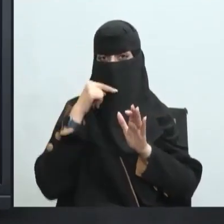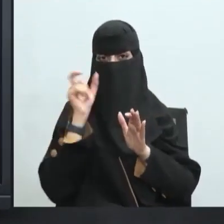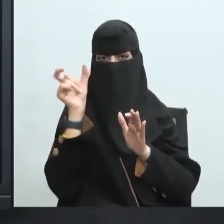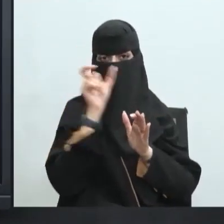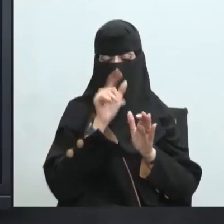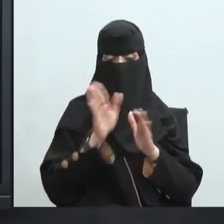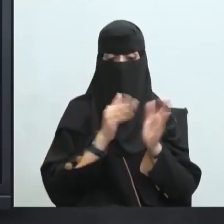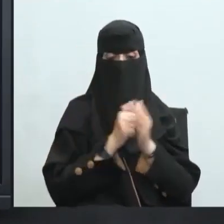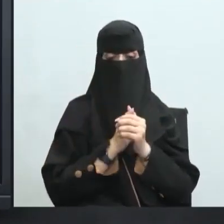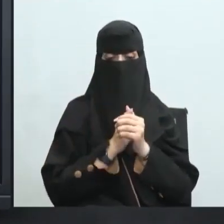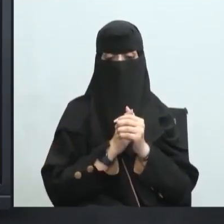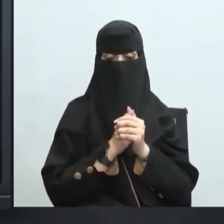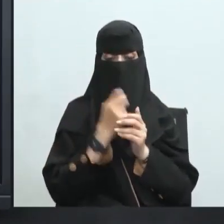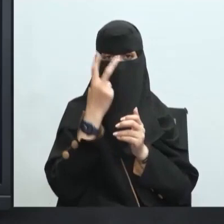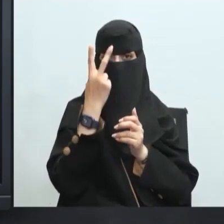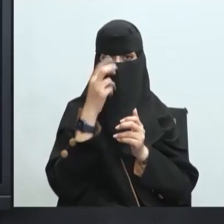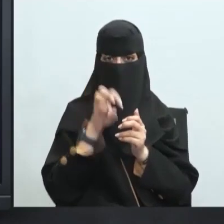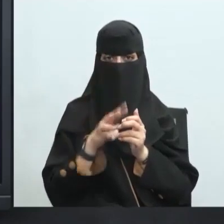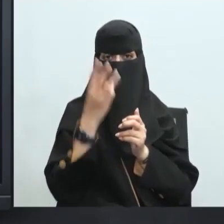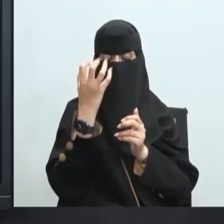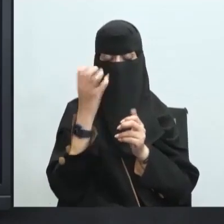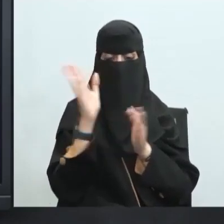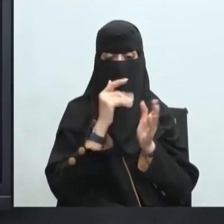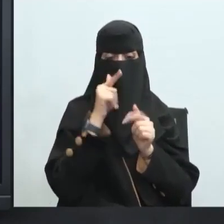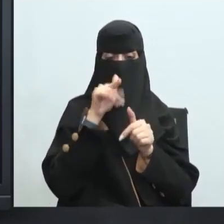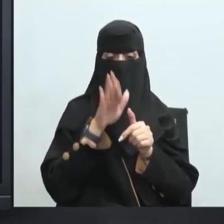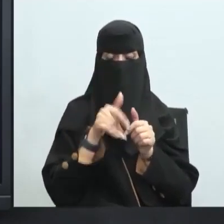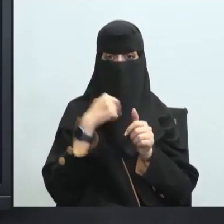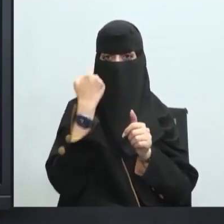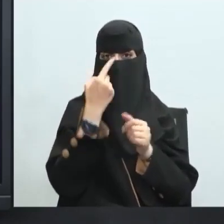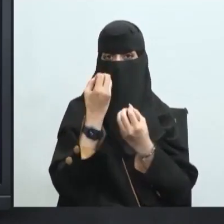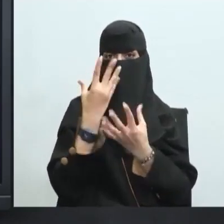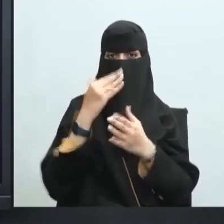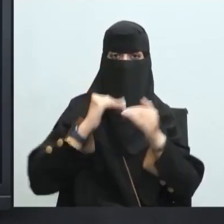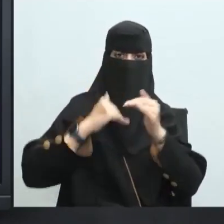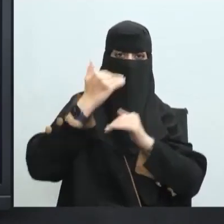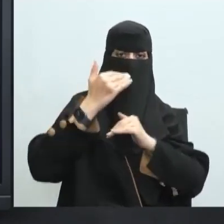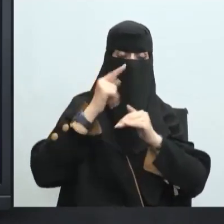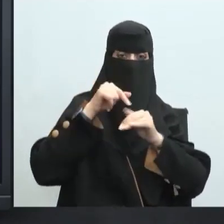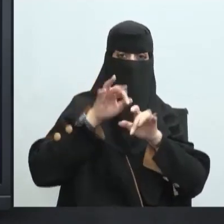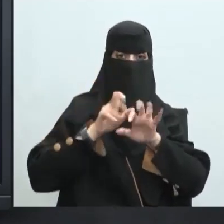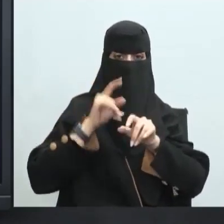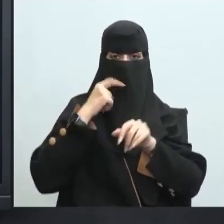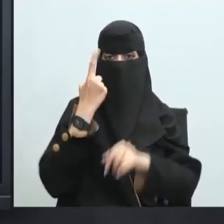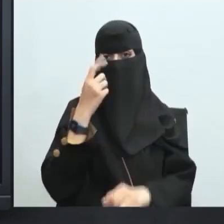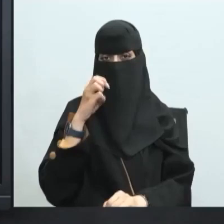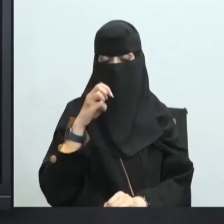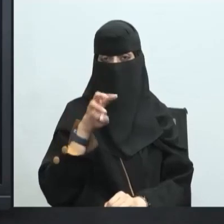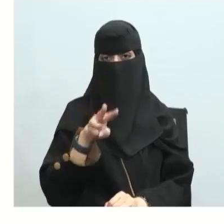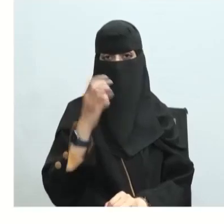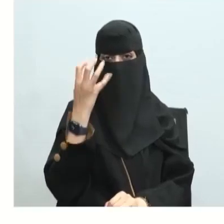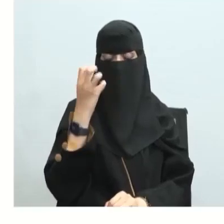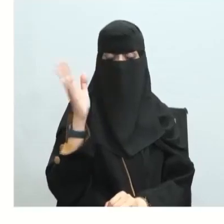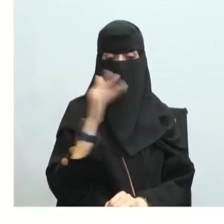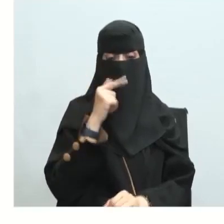العبارات 2500 ريال تقول مثلا هنا في جمال التصميم وقمه التكنولوجيا ب 1500 ريال